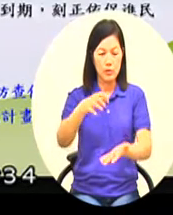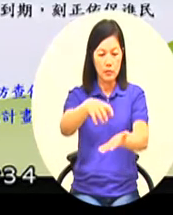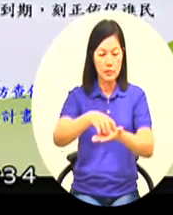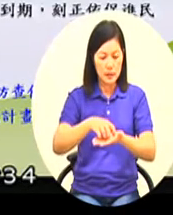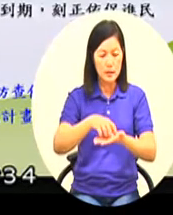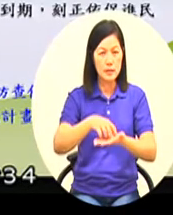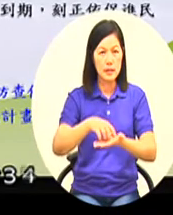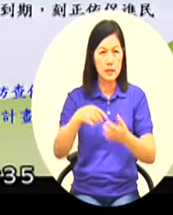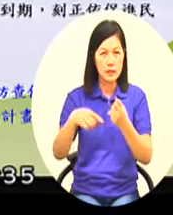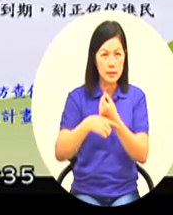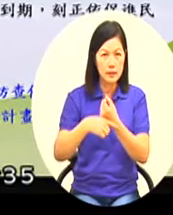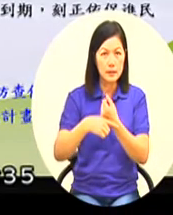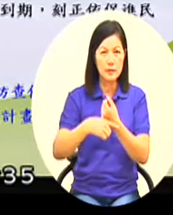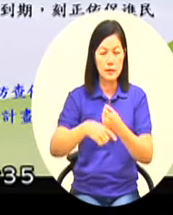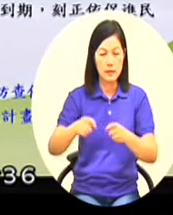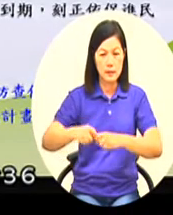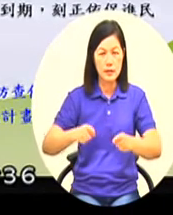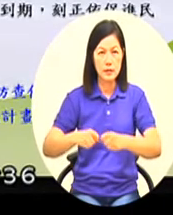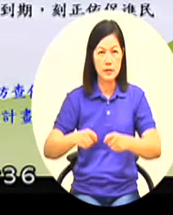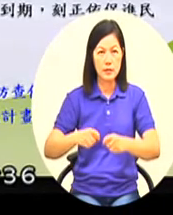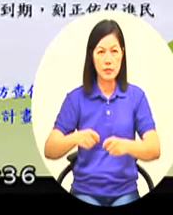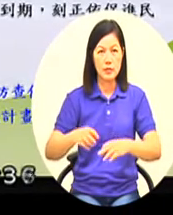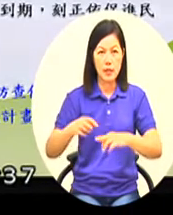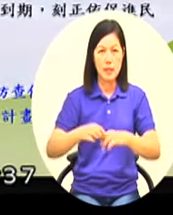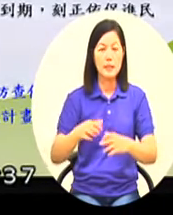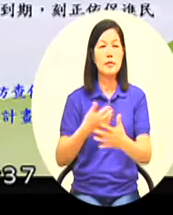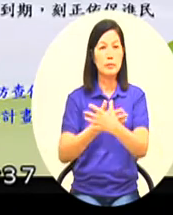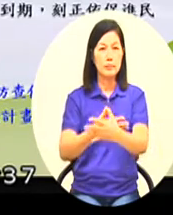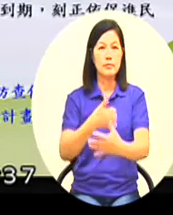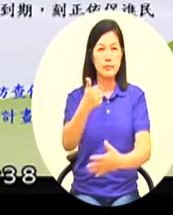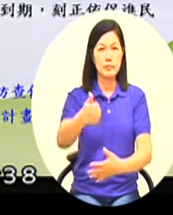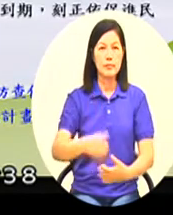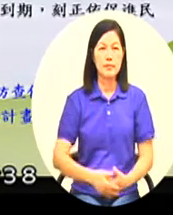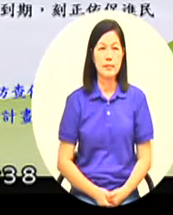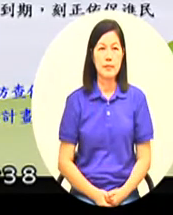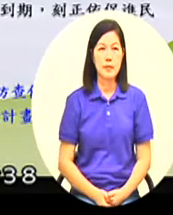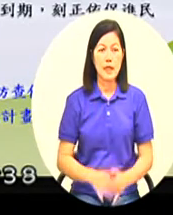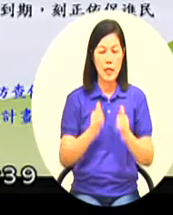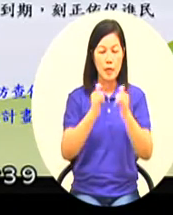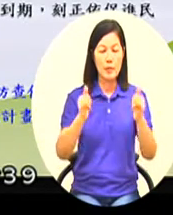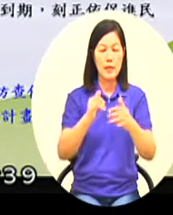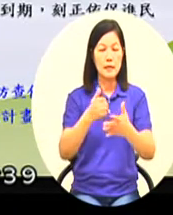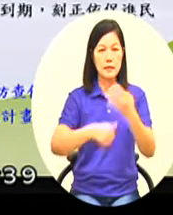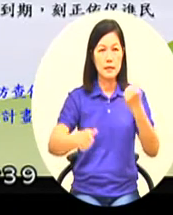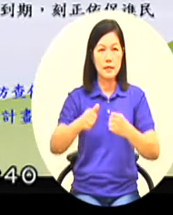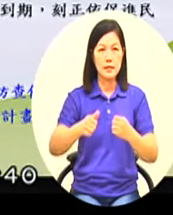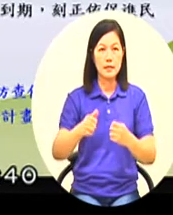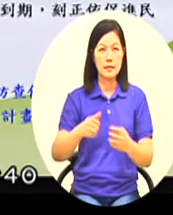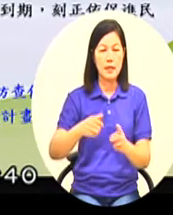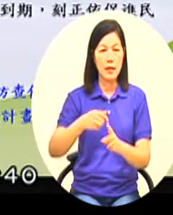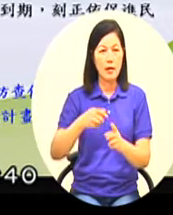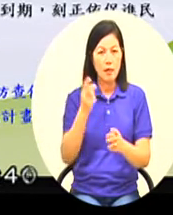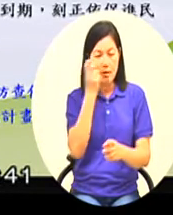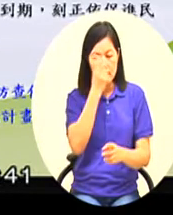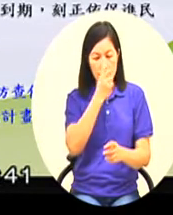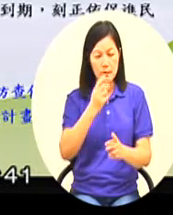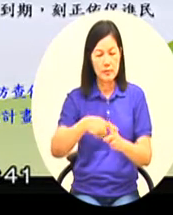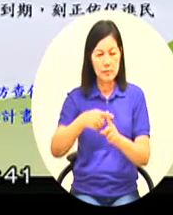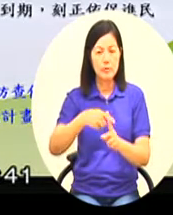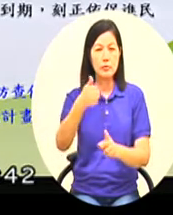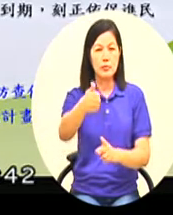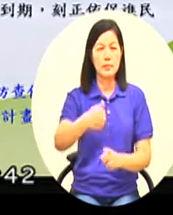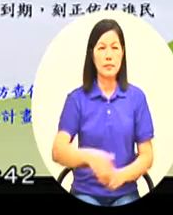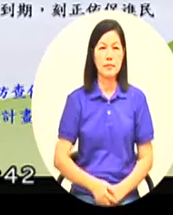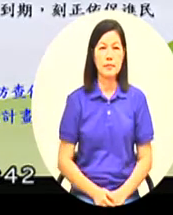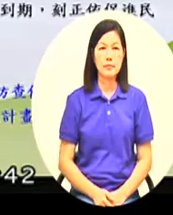划，是台湾控制组的金牌。那在民生医院的部分，获得我们一般护理之家评鉴的优等，在联合医院获得我们区域局